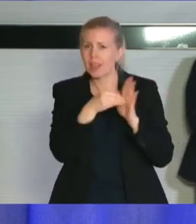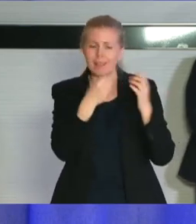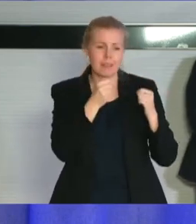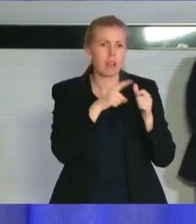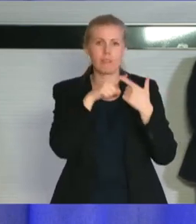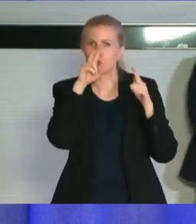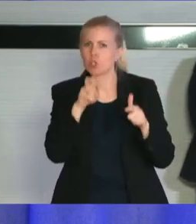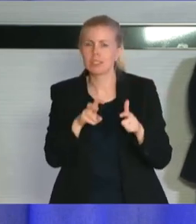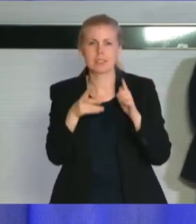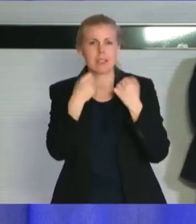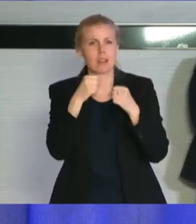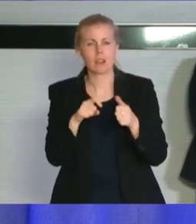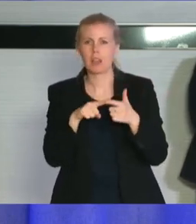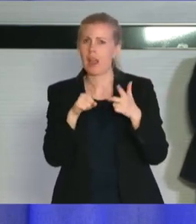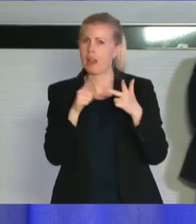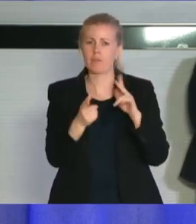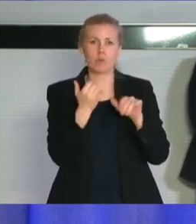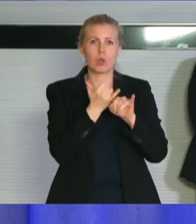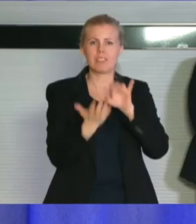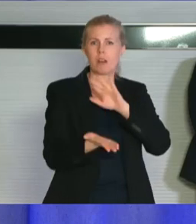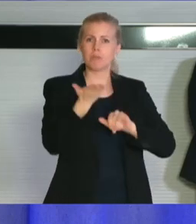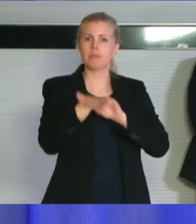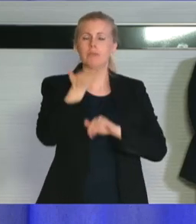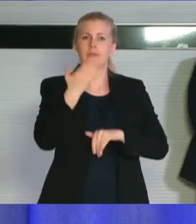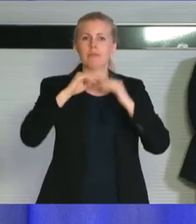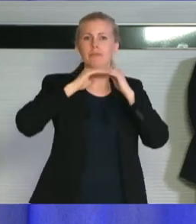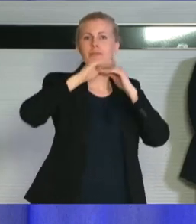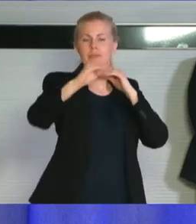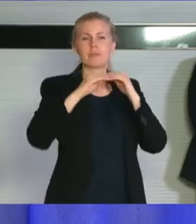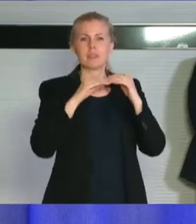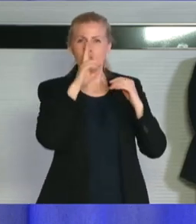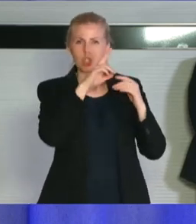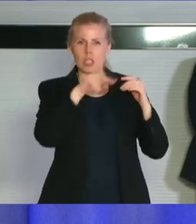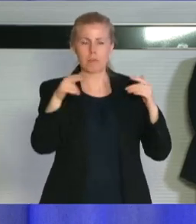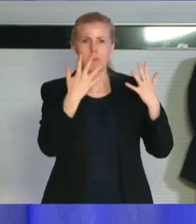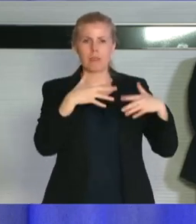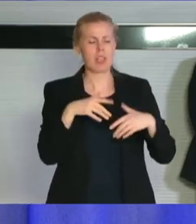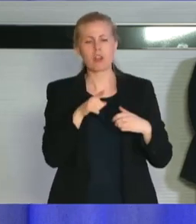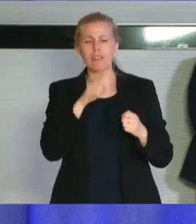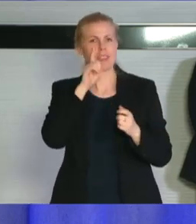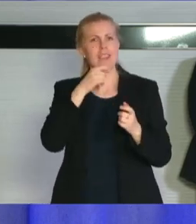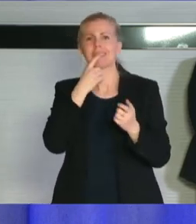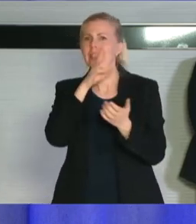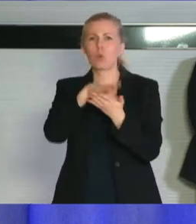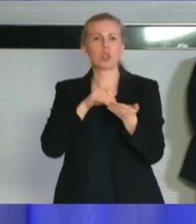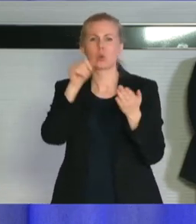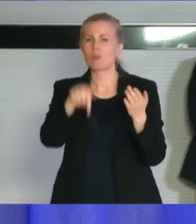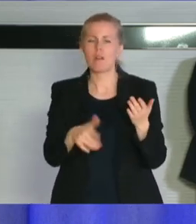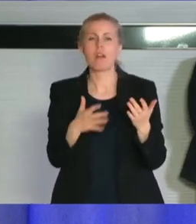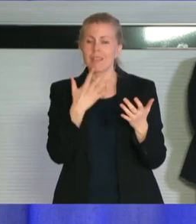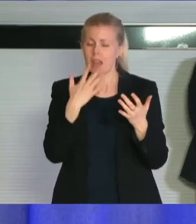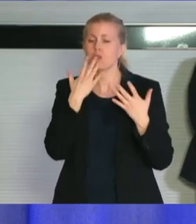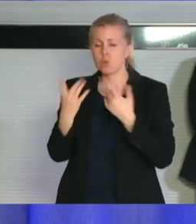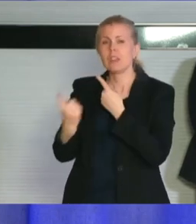være mye for å holde aktiviteten oppe i bedrifter som er der. Men jeg kan ikke konkludere på alle de sakene enda. Men vi er også i god dialog med